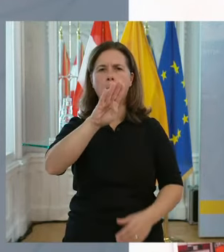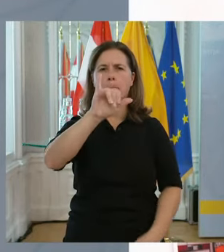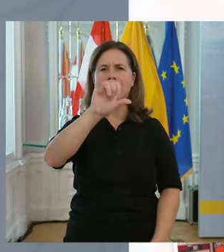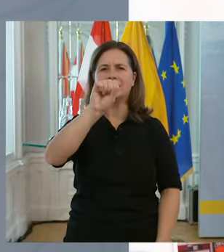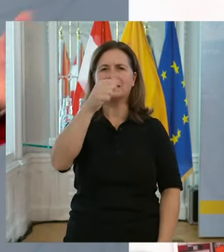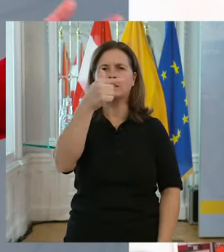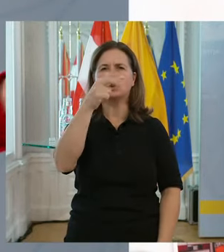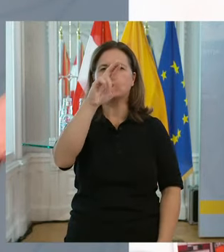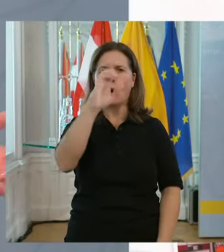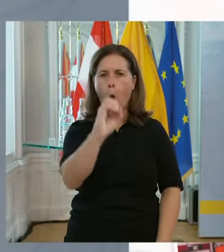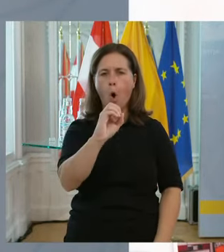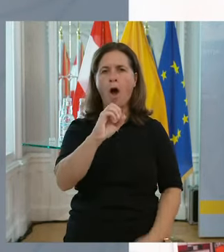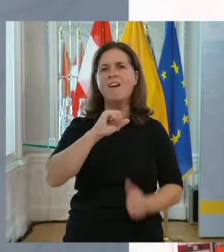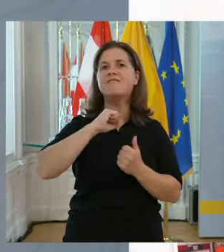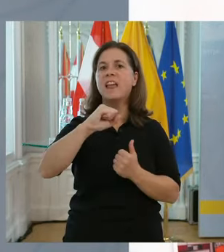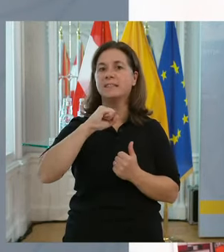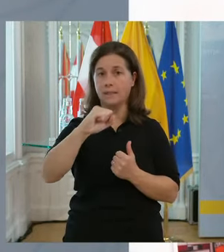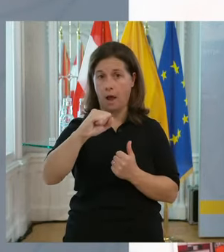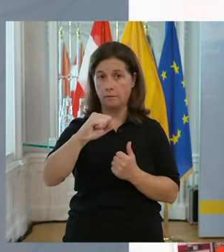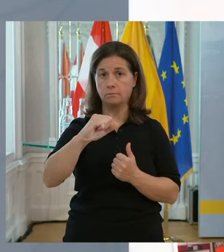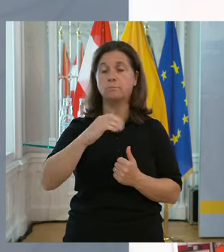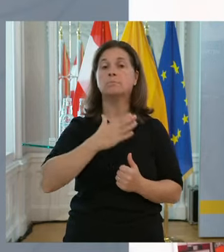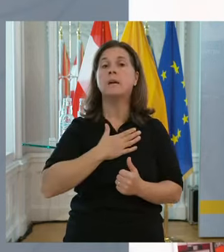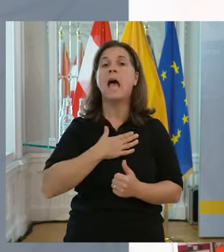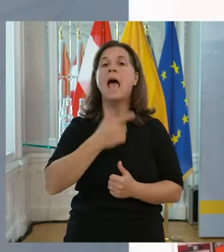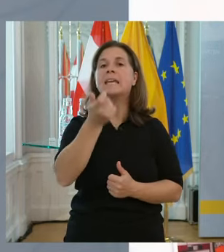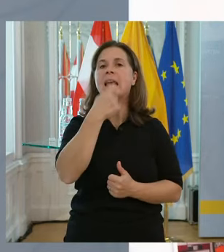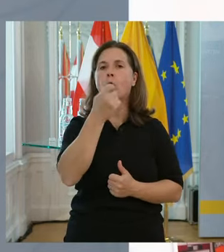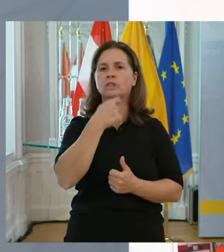ist unser Jausenservice in